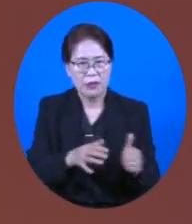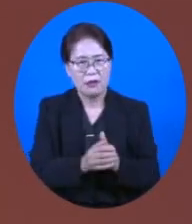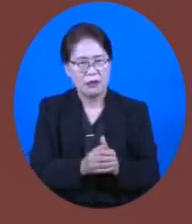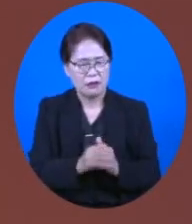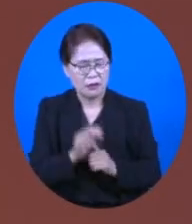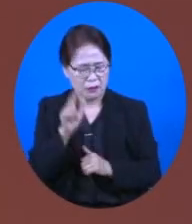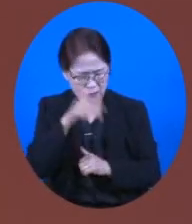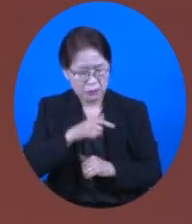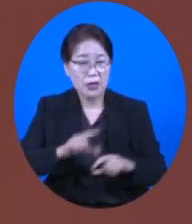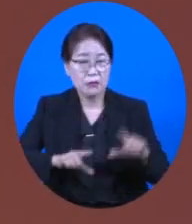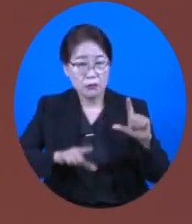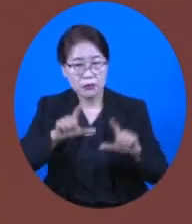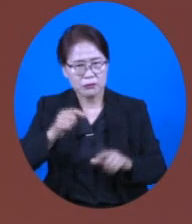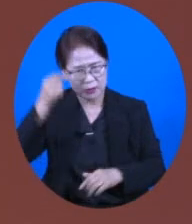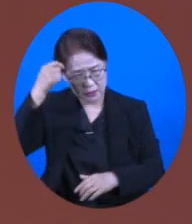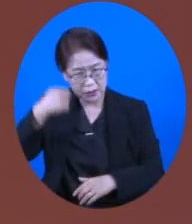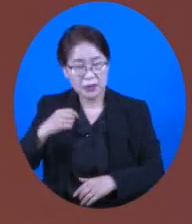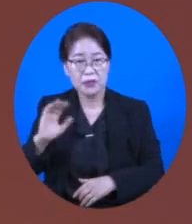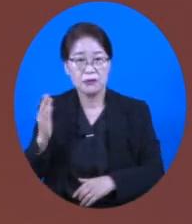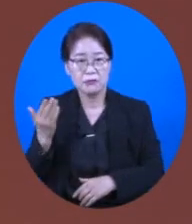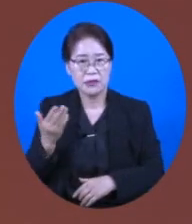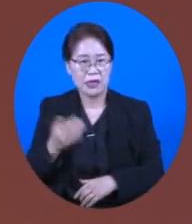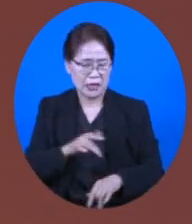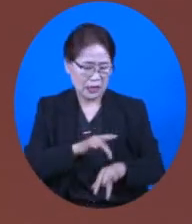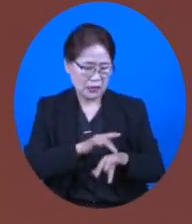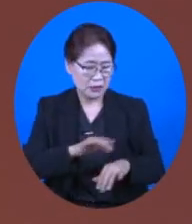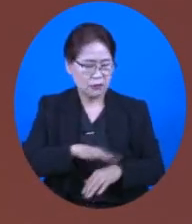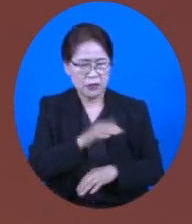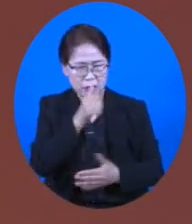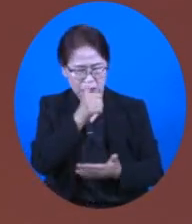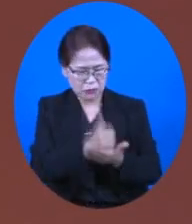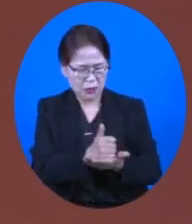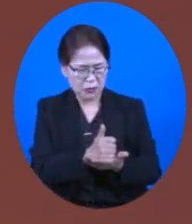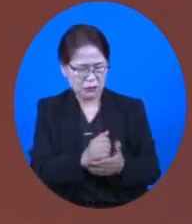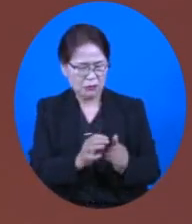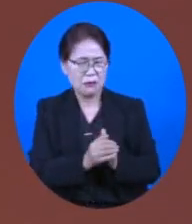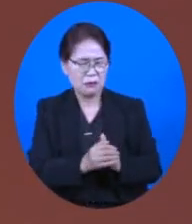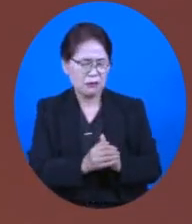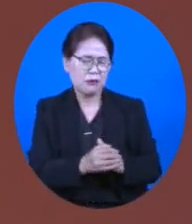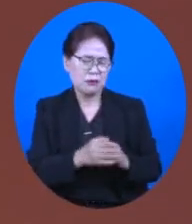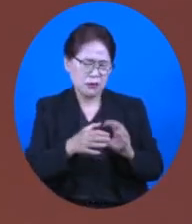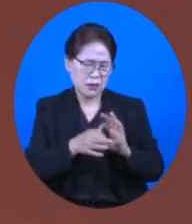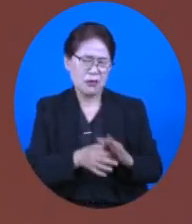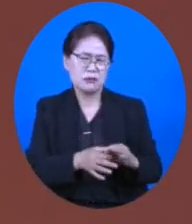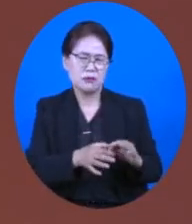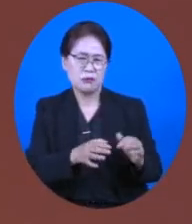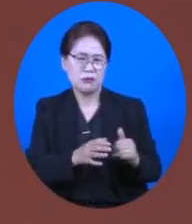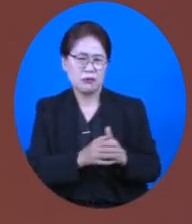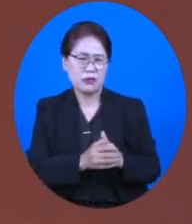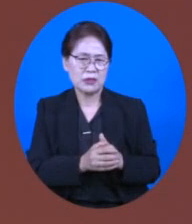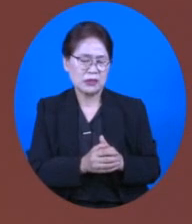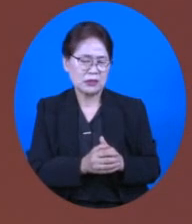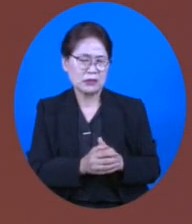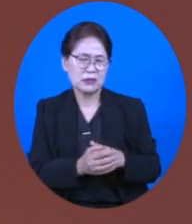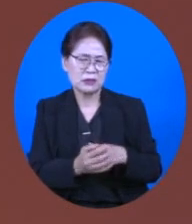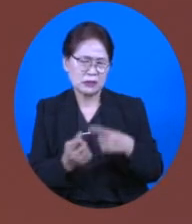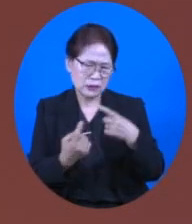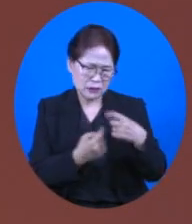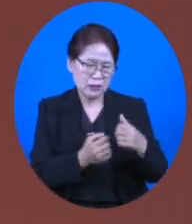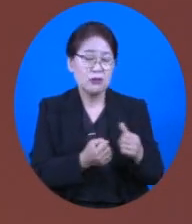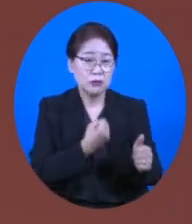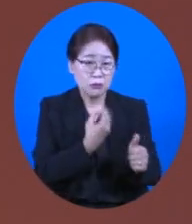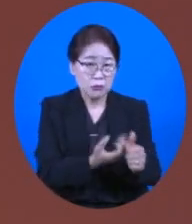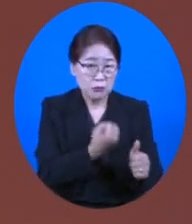참담함을 느낄 수밖에 없고, 사탄이 우리 죄를 까발리고 계속적으로 우리의 죄를 가지고 참소하고